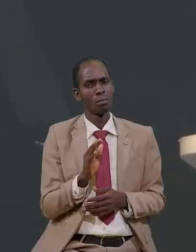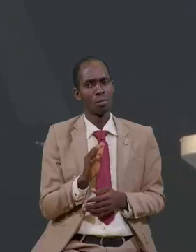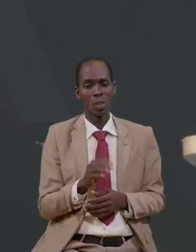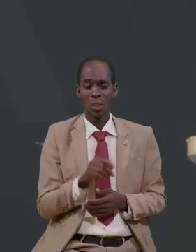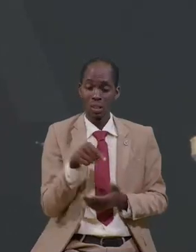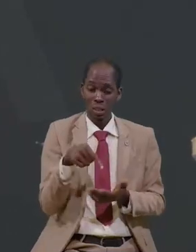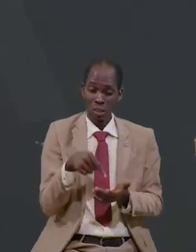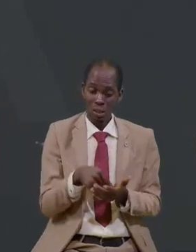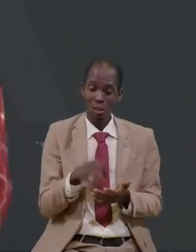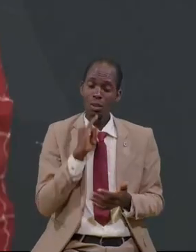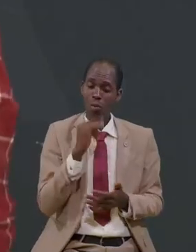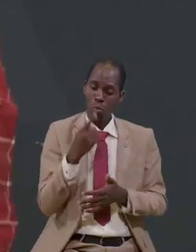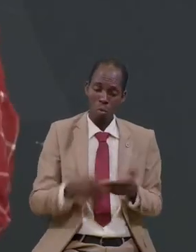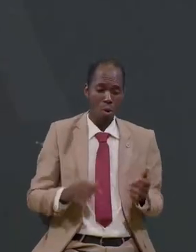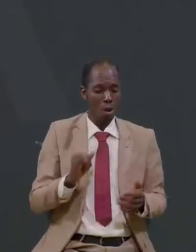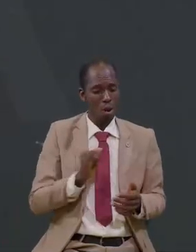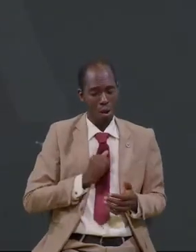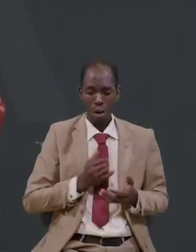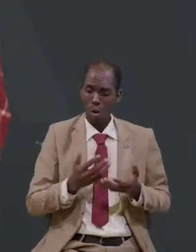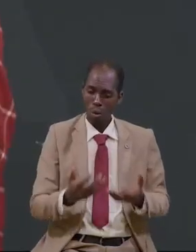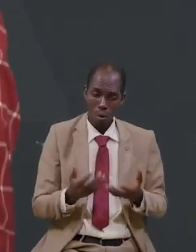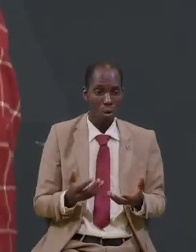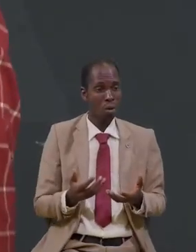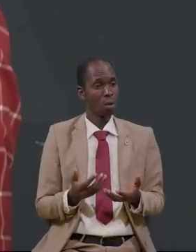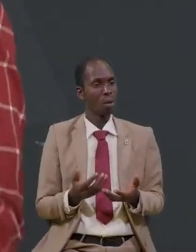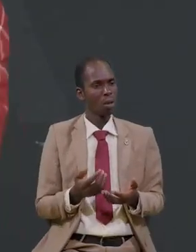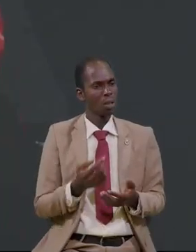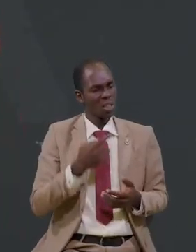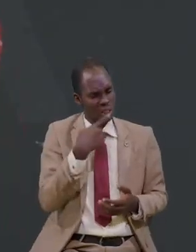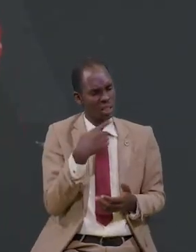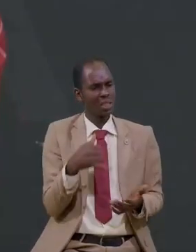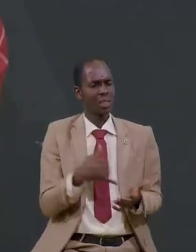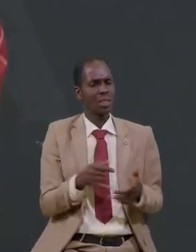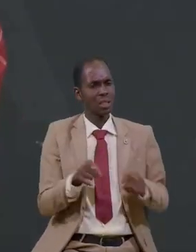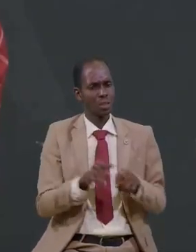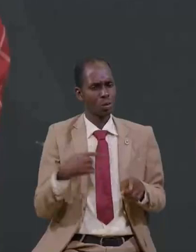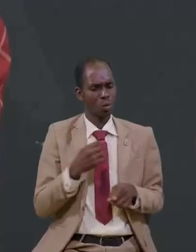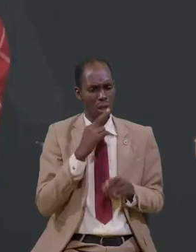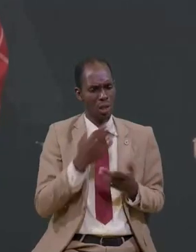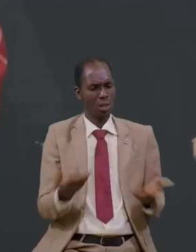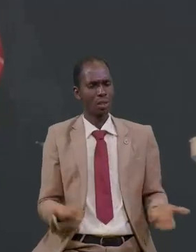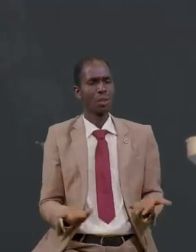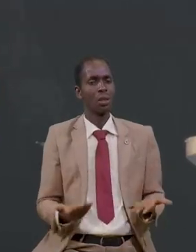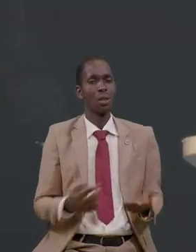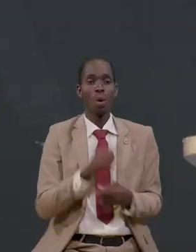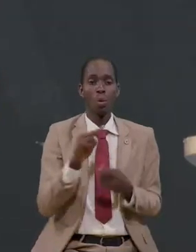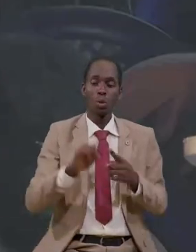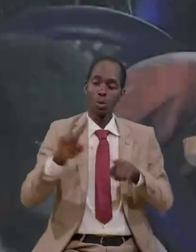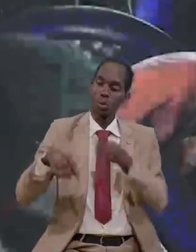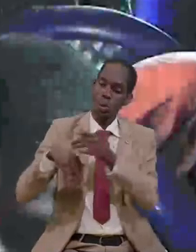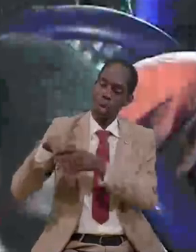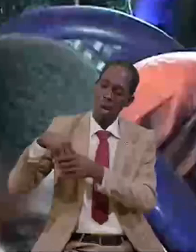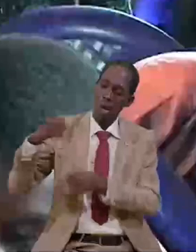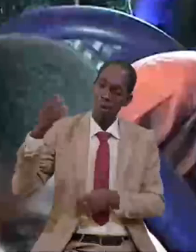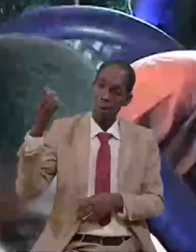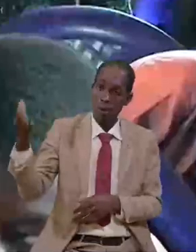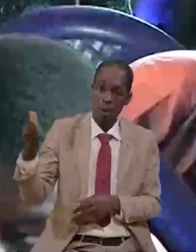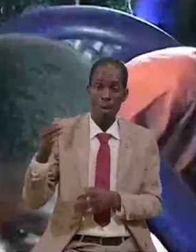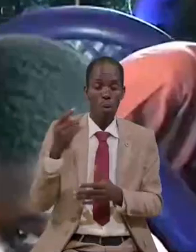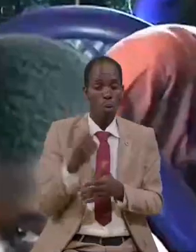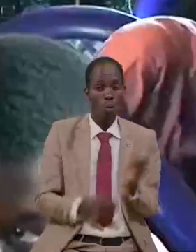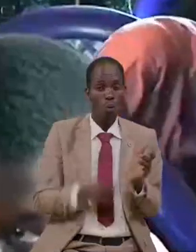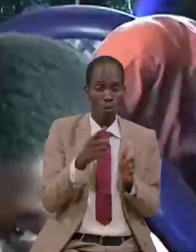voilà ce que je désire. Décrète le nom. Pendant qu'on est ici, et quand tu sortiras là-bas, ce